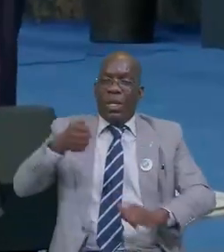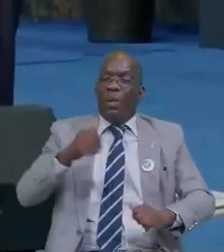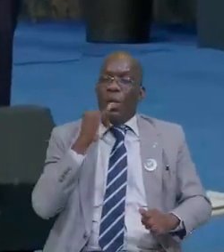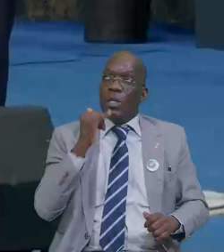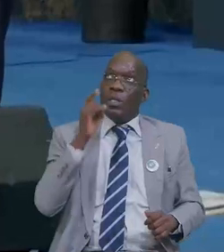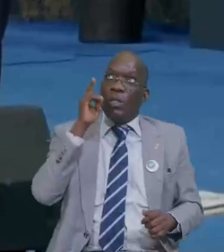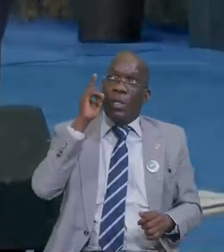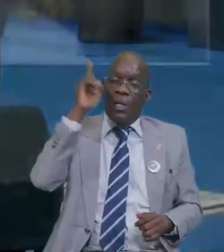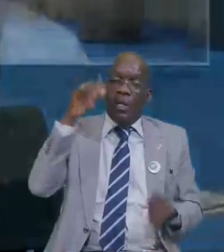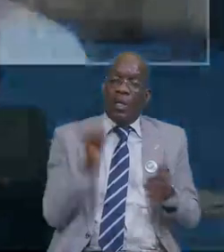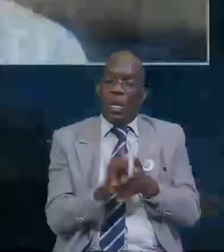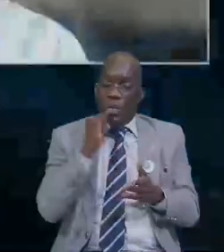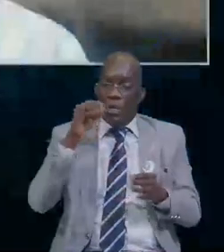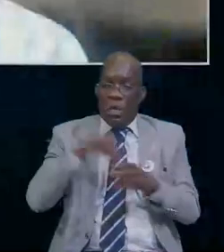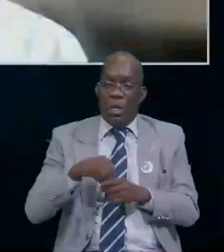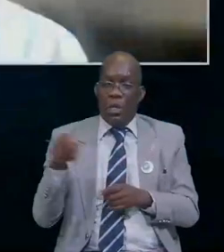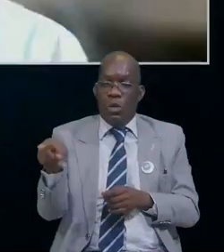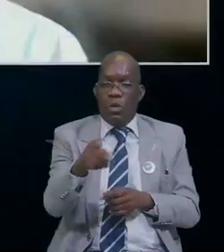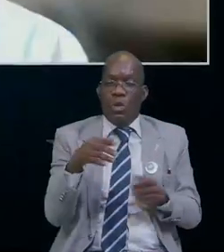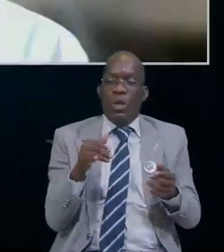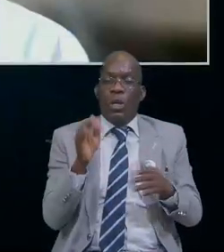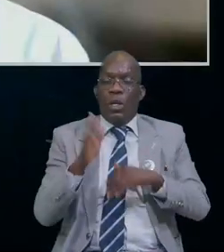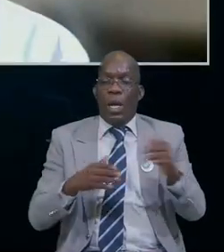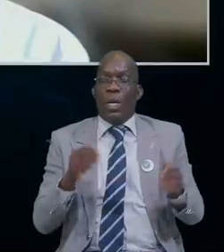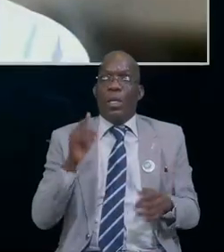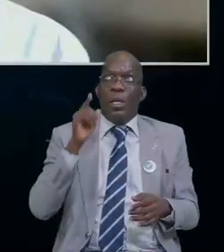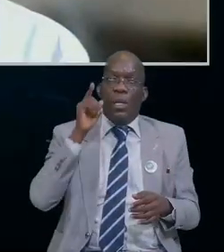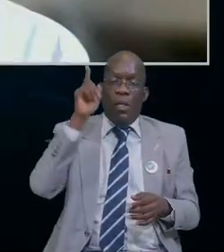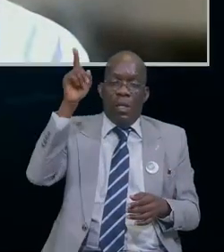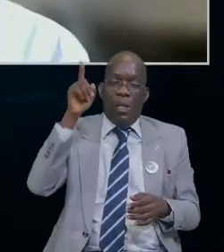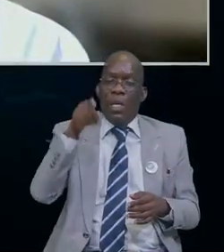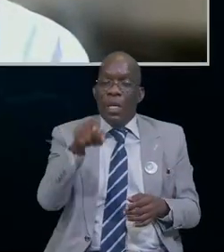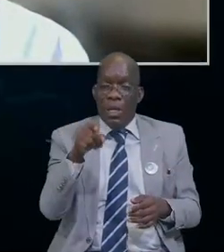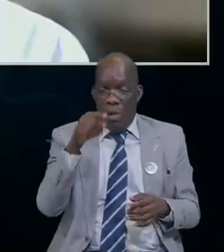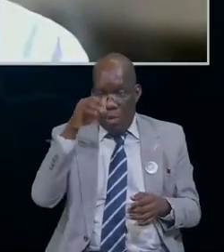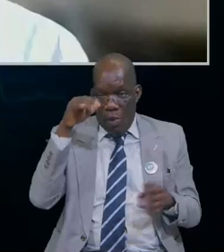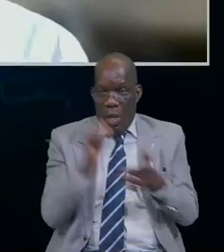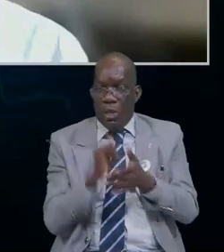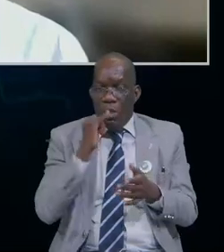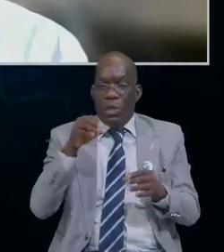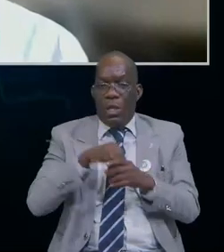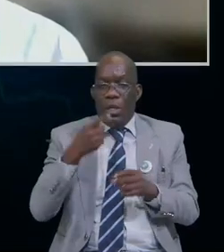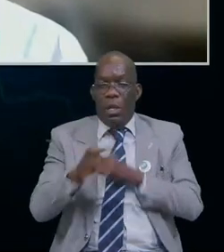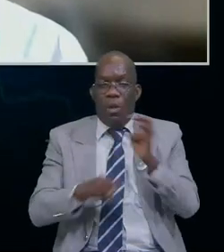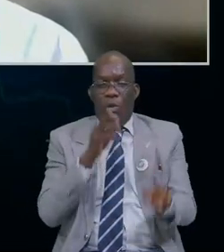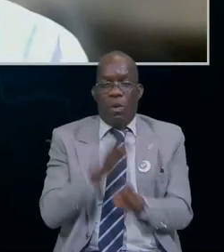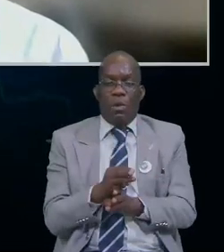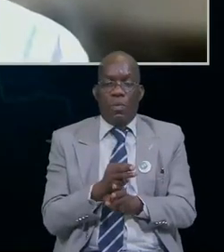en vous est plus grand que celui qui est dans le monde.